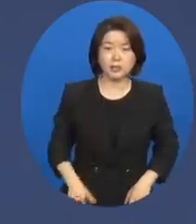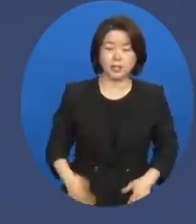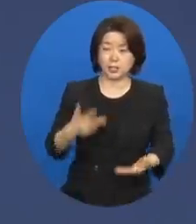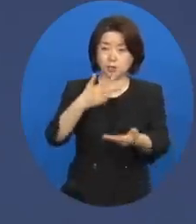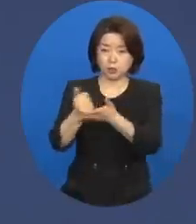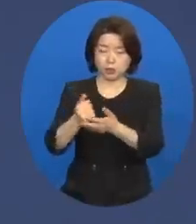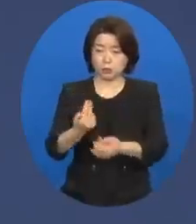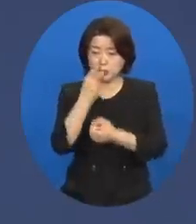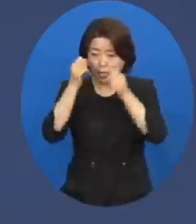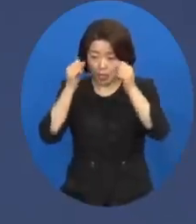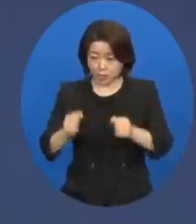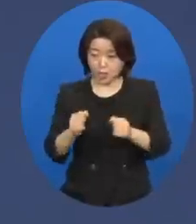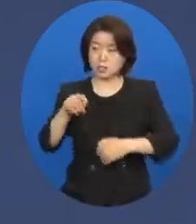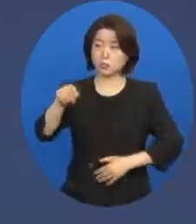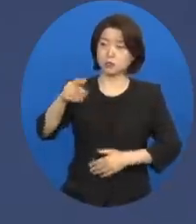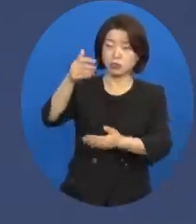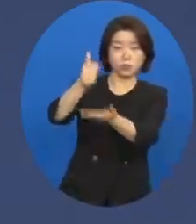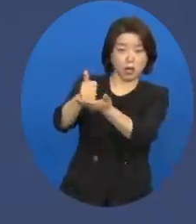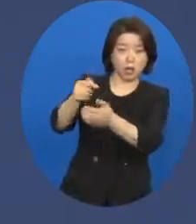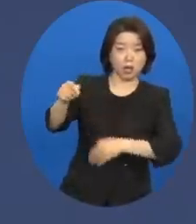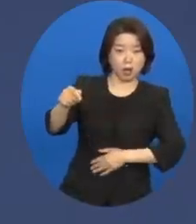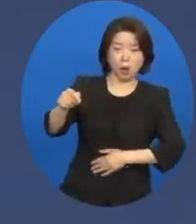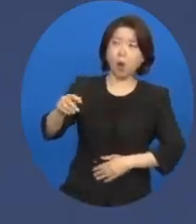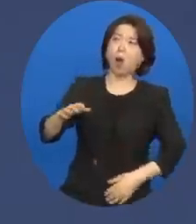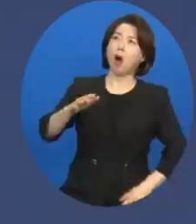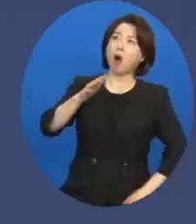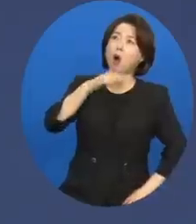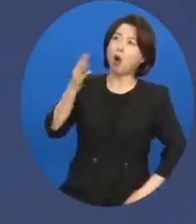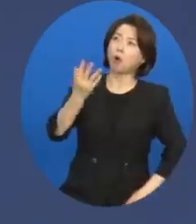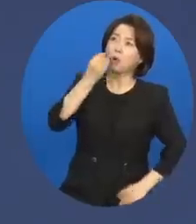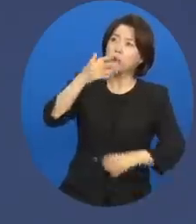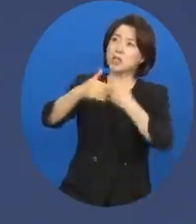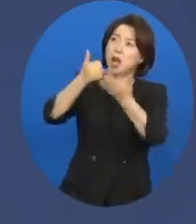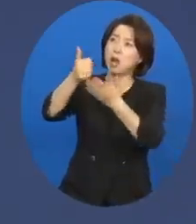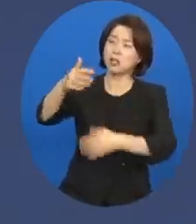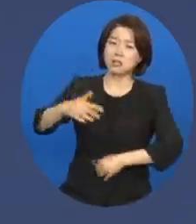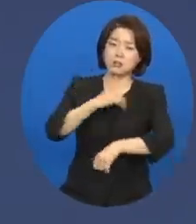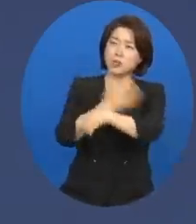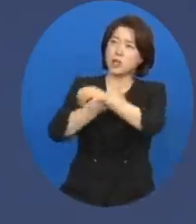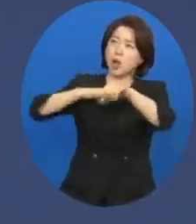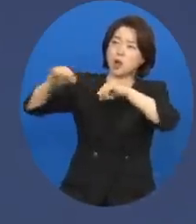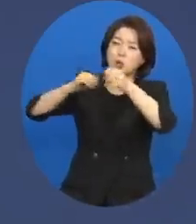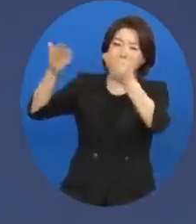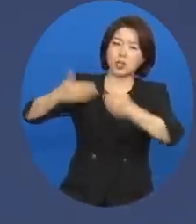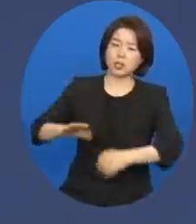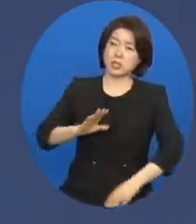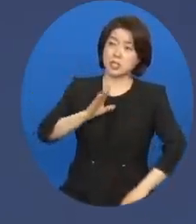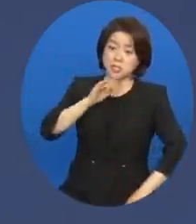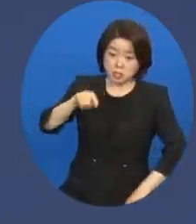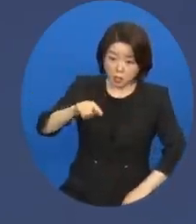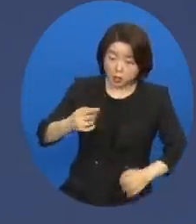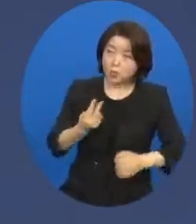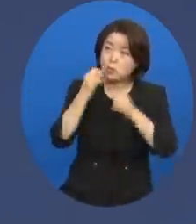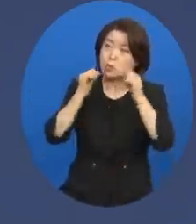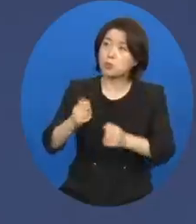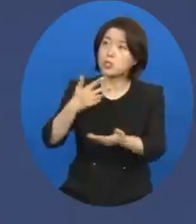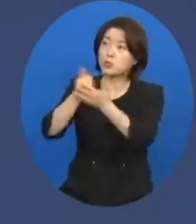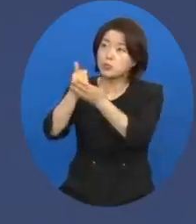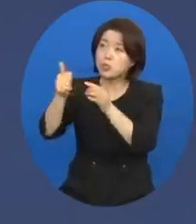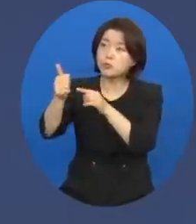주님이 살아계신 분이다, 그분이 거룩하신 하나님이다, 능력으로 역사하는 실제 지금 역사하는 주님이다